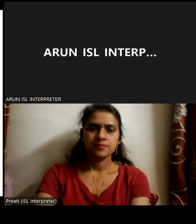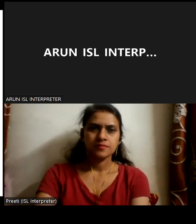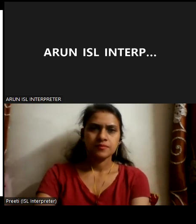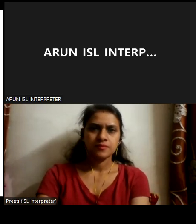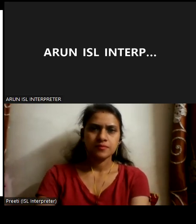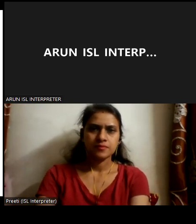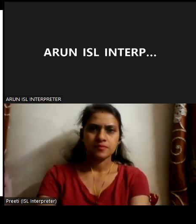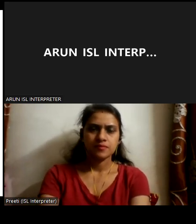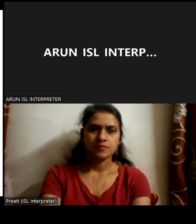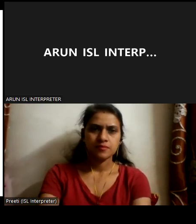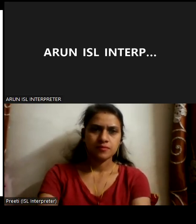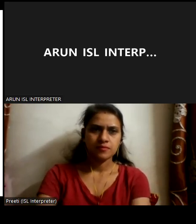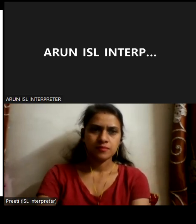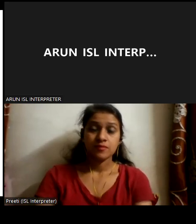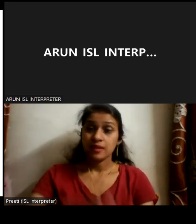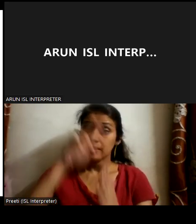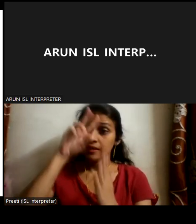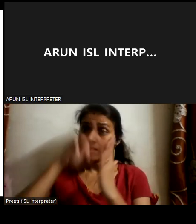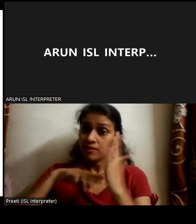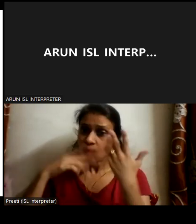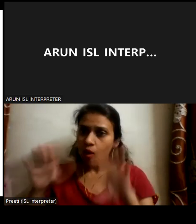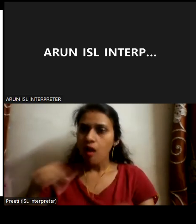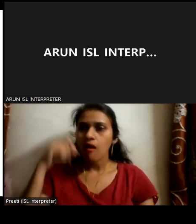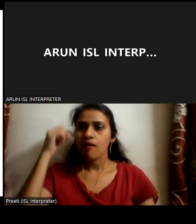होंगे उनको चीजें समझ में आएंगी.